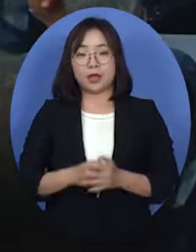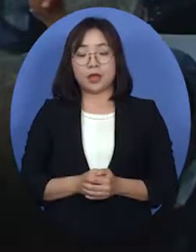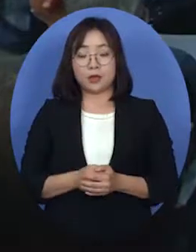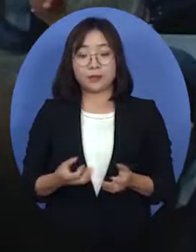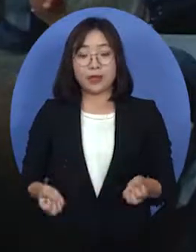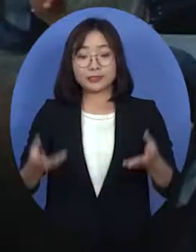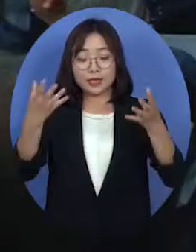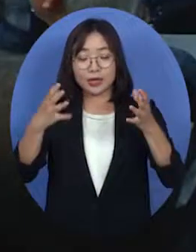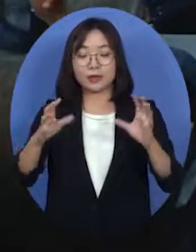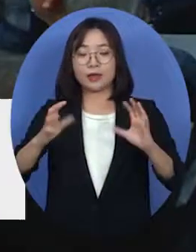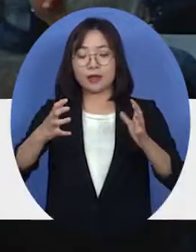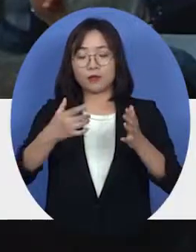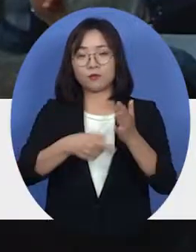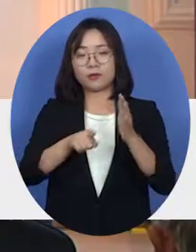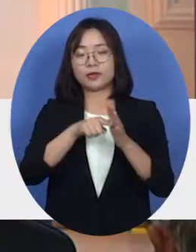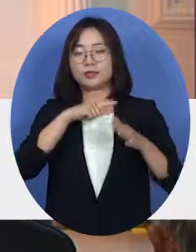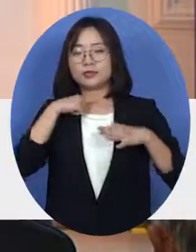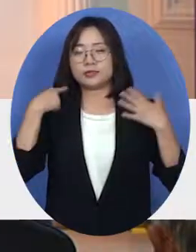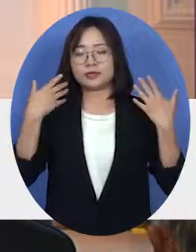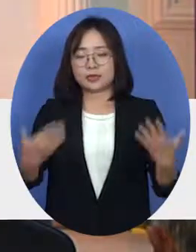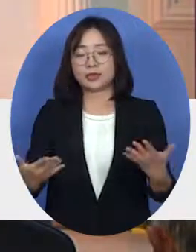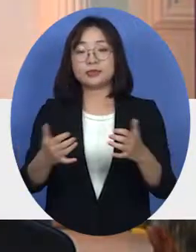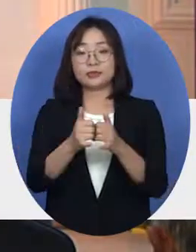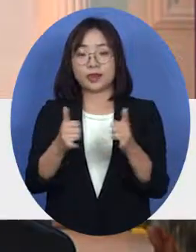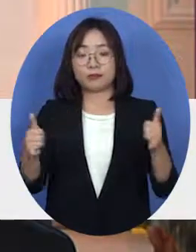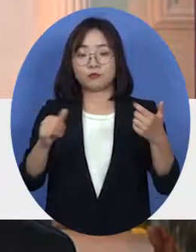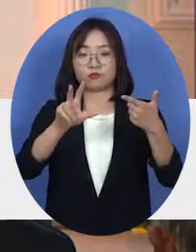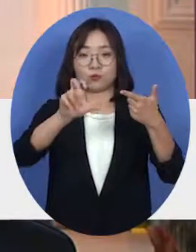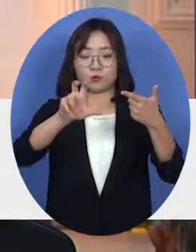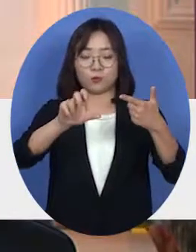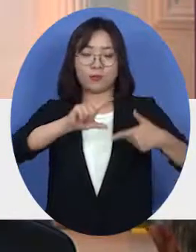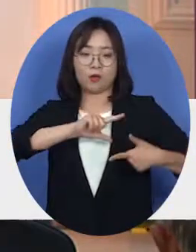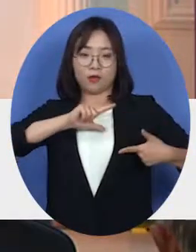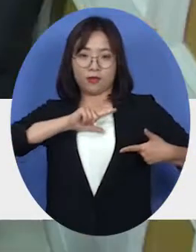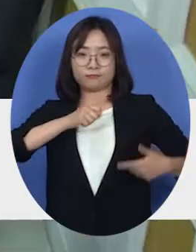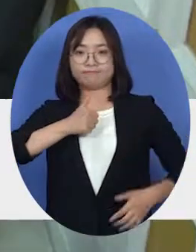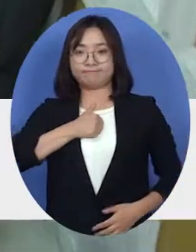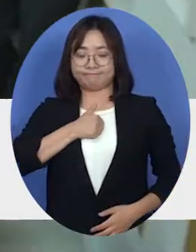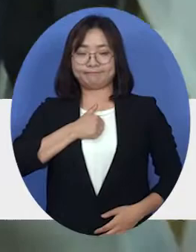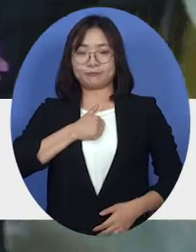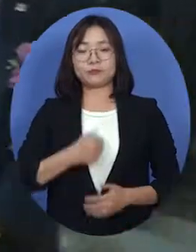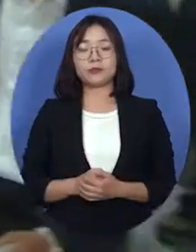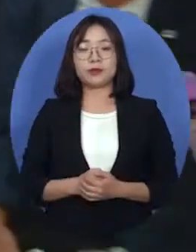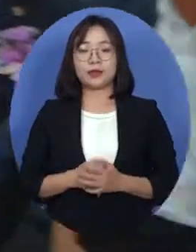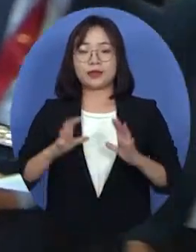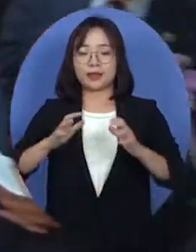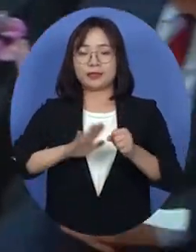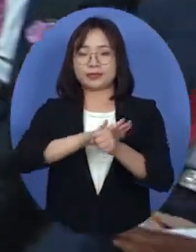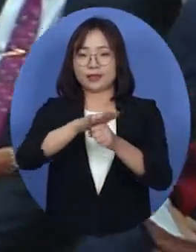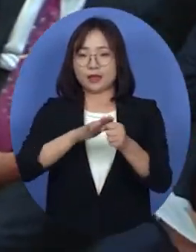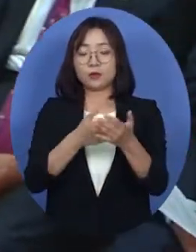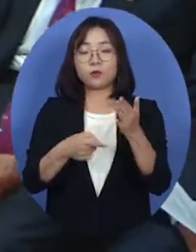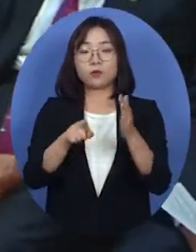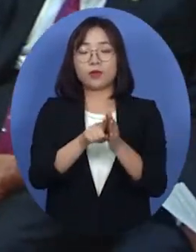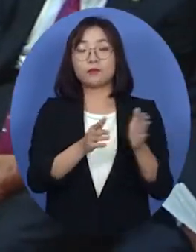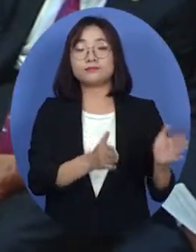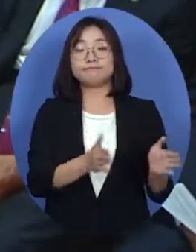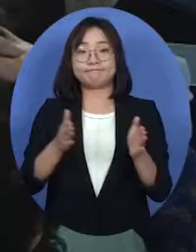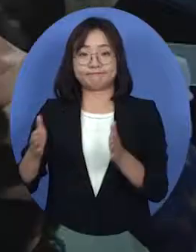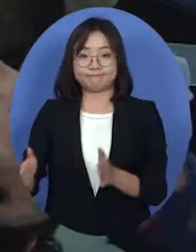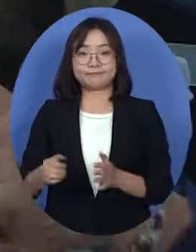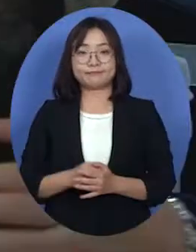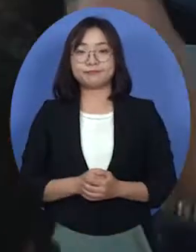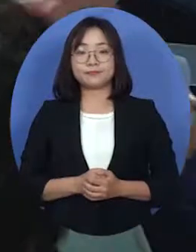이번 행사는 나라를 위해 희생한 6.25 참전 용사들의 명예와 자긍심을 높이고 나라 사랑 정신을 함양하기 위해